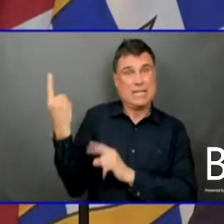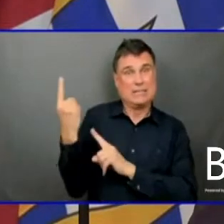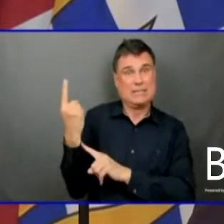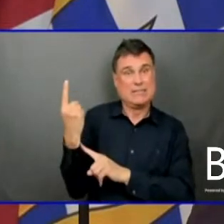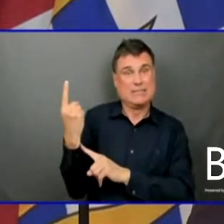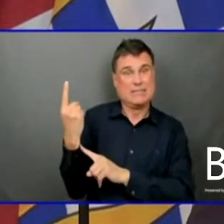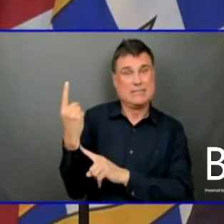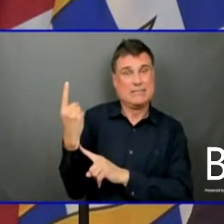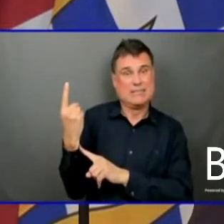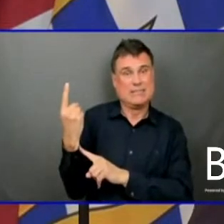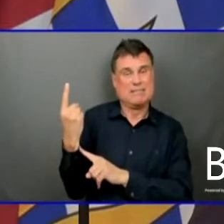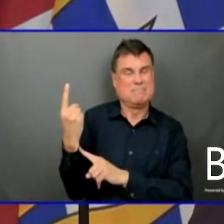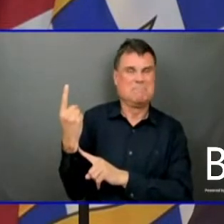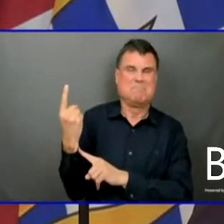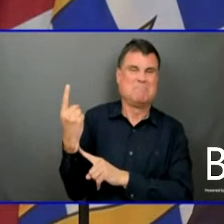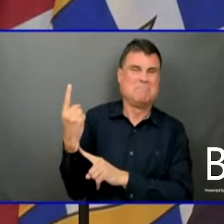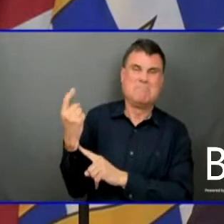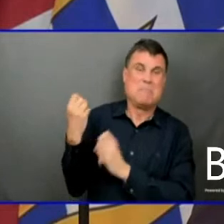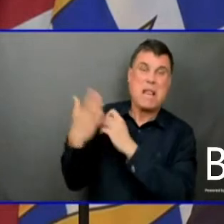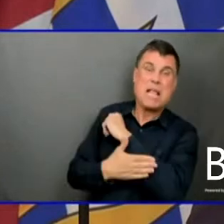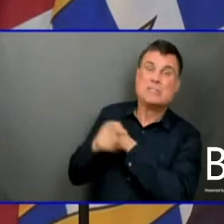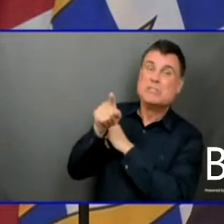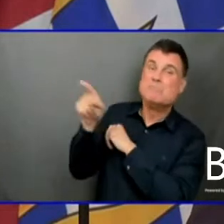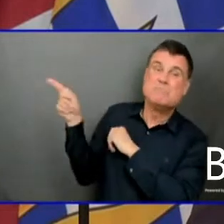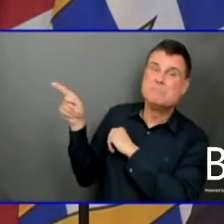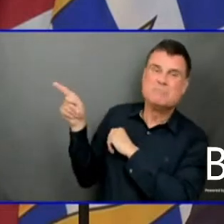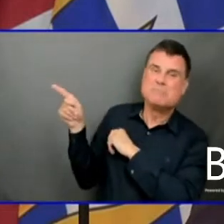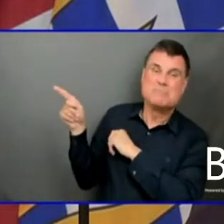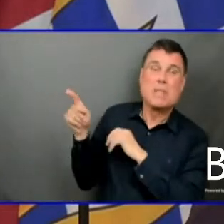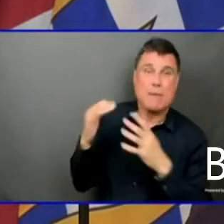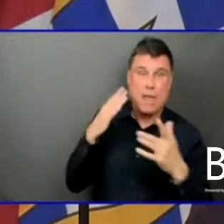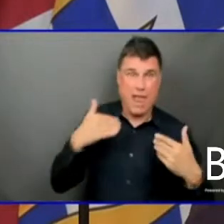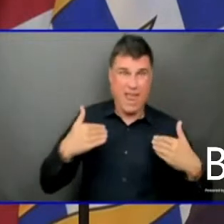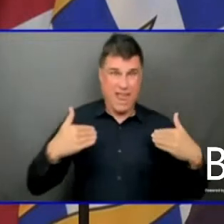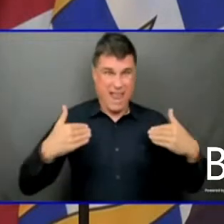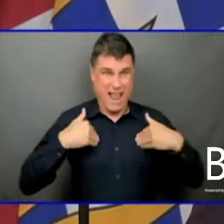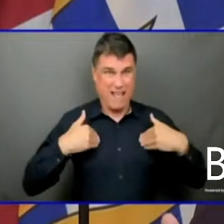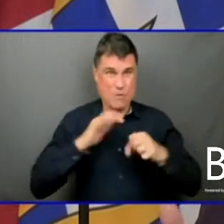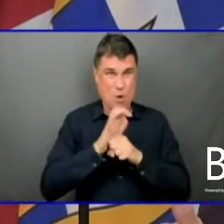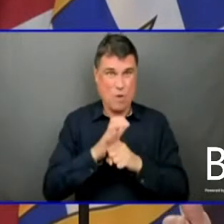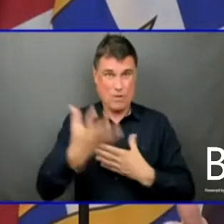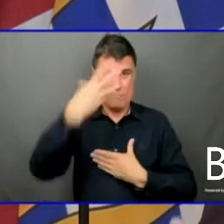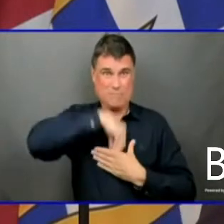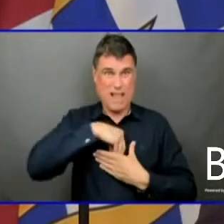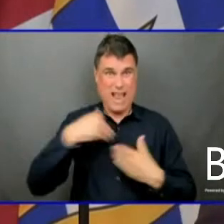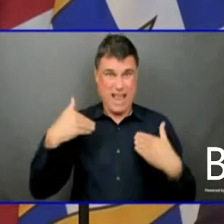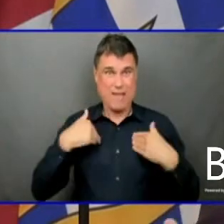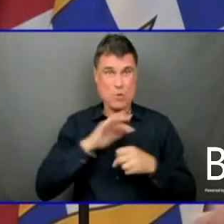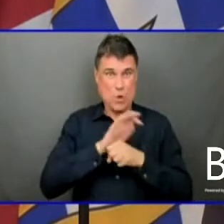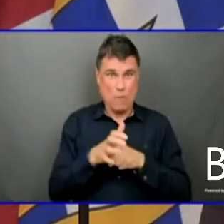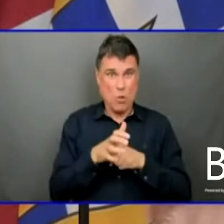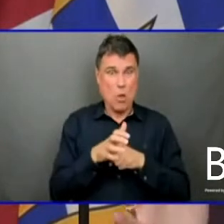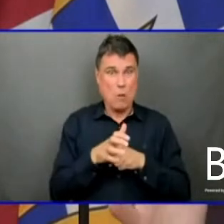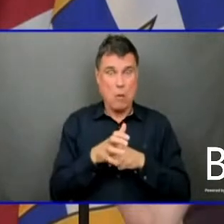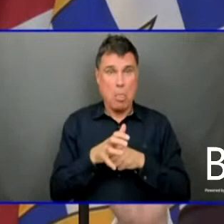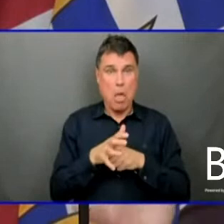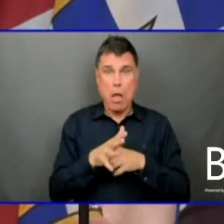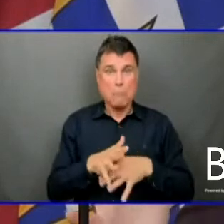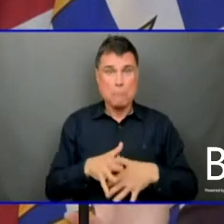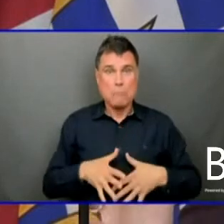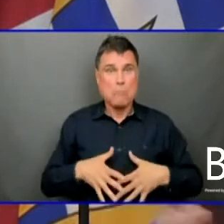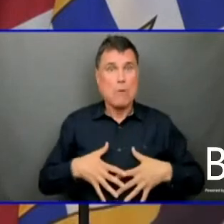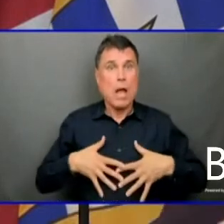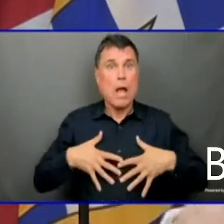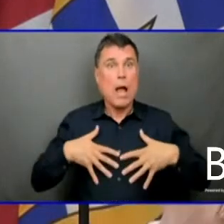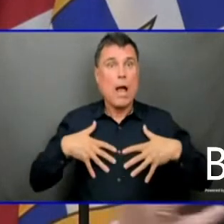下来呢不会再传染了就算他如果有症状出现了6